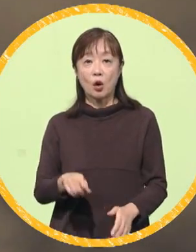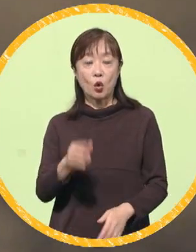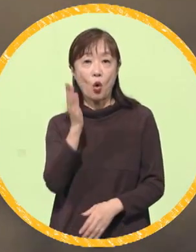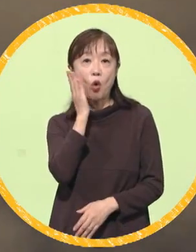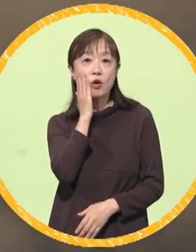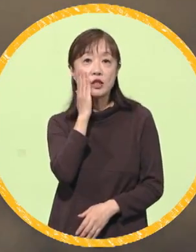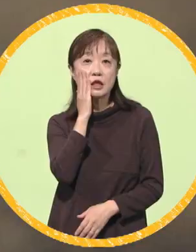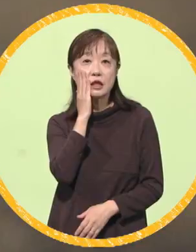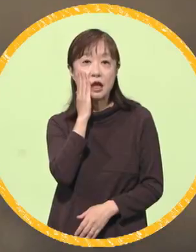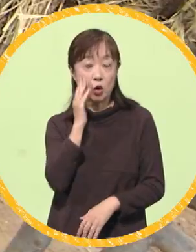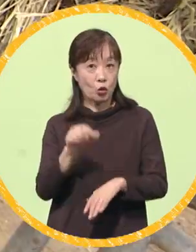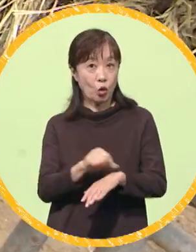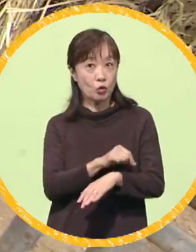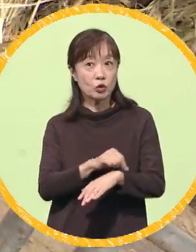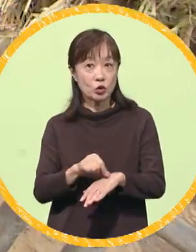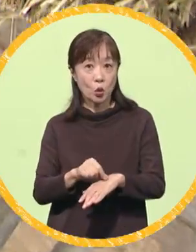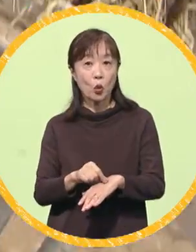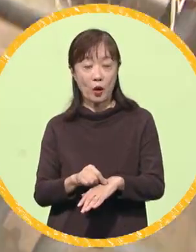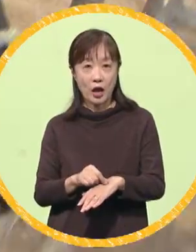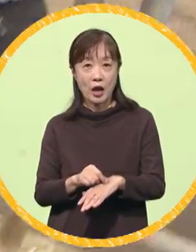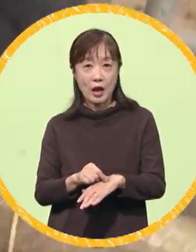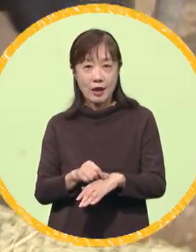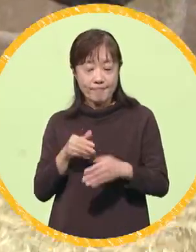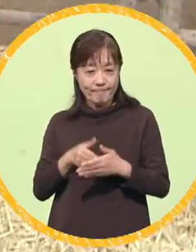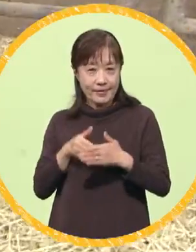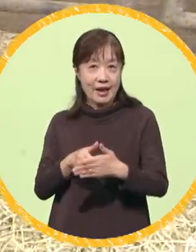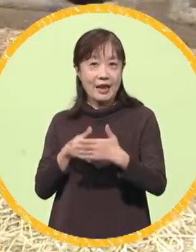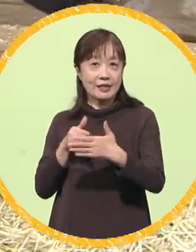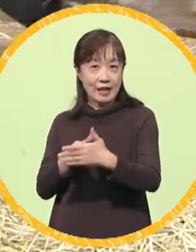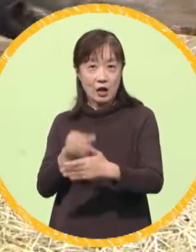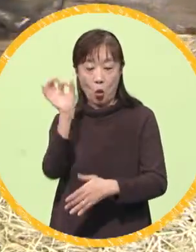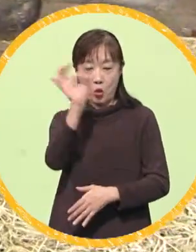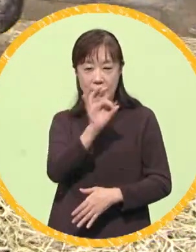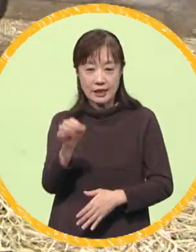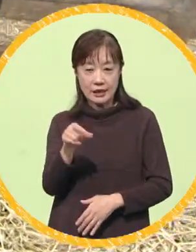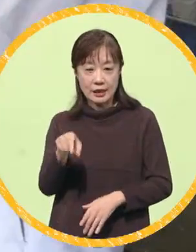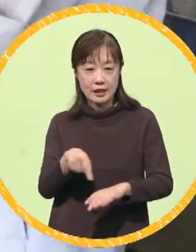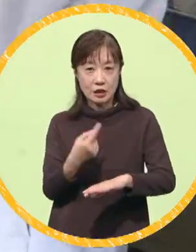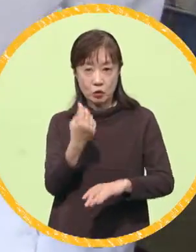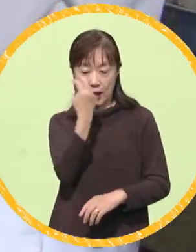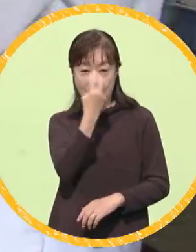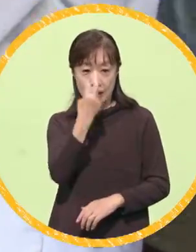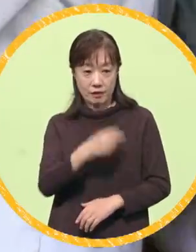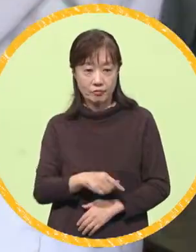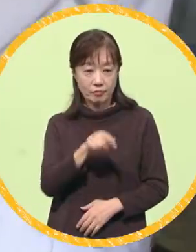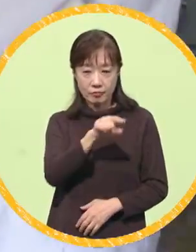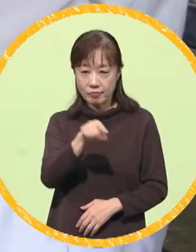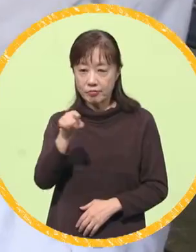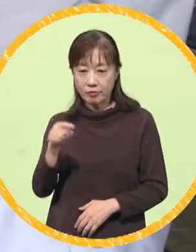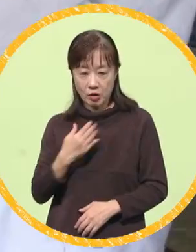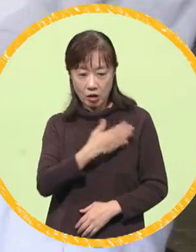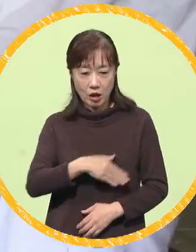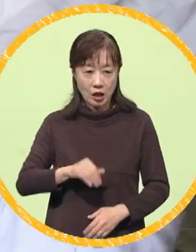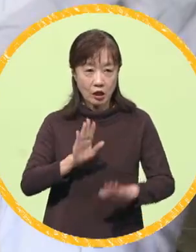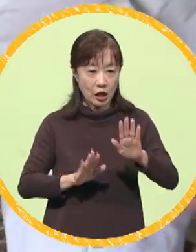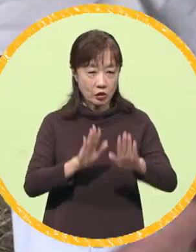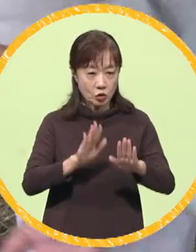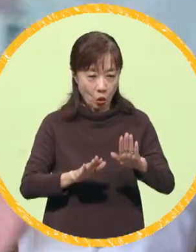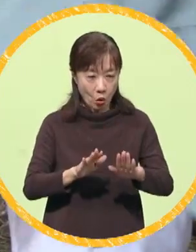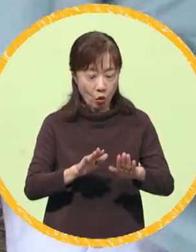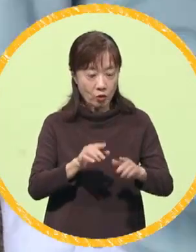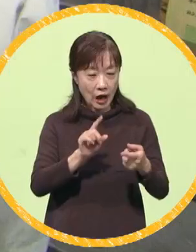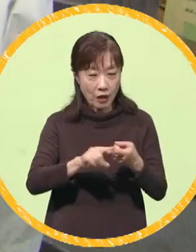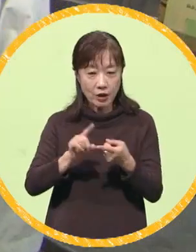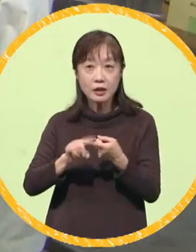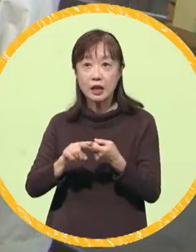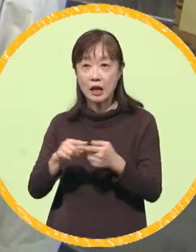しさの秘密はその徹底した品質管理。一頭一頭の牛の体調を把握し、それぞれ特別に配合した餌を